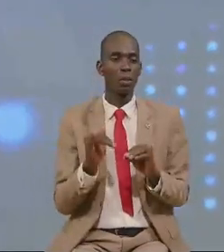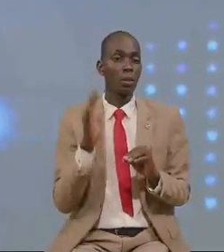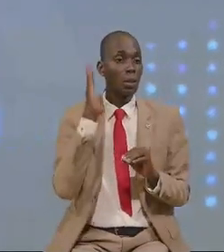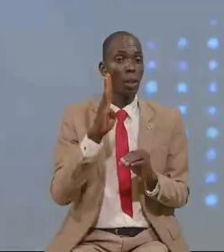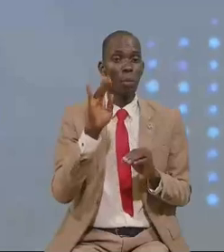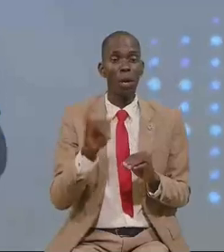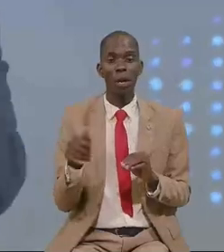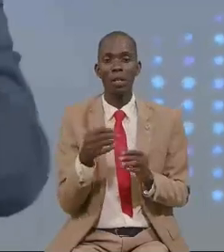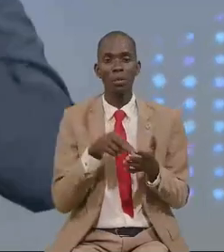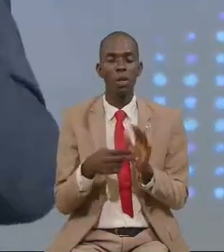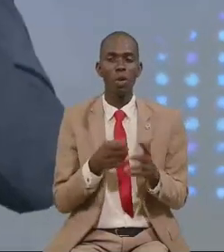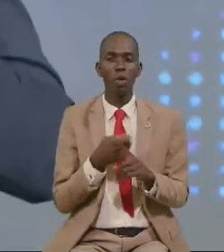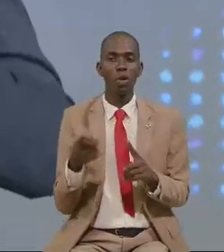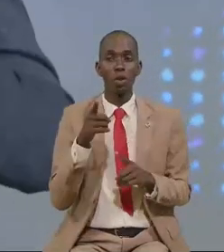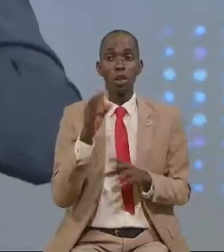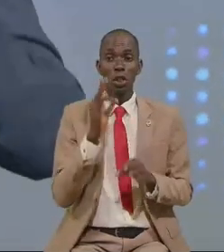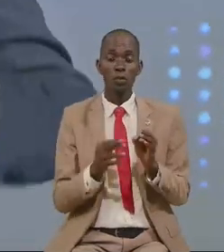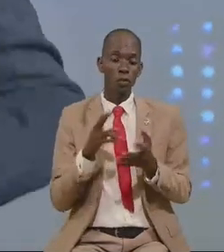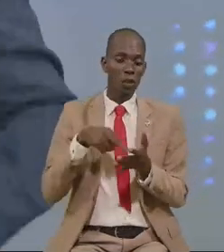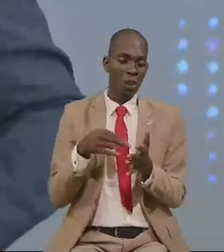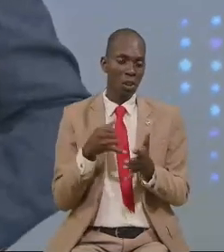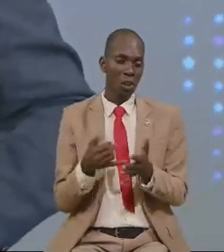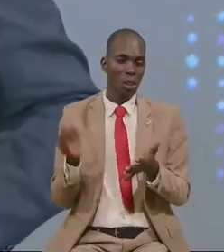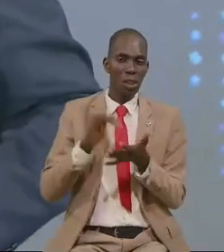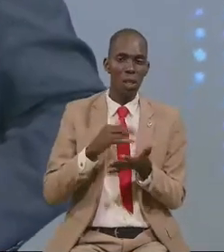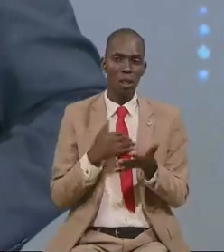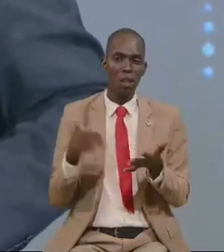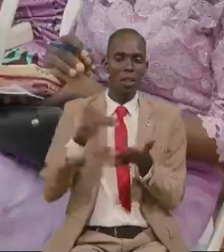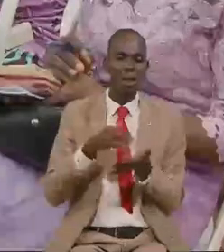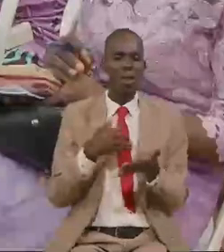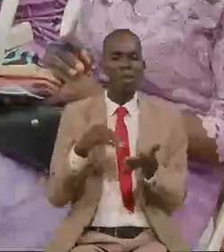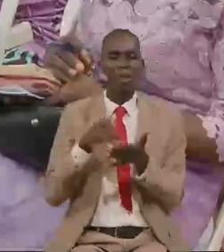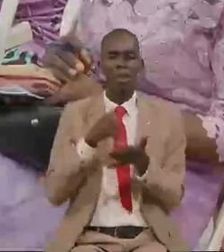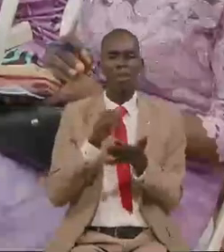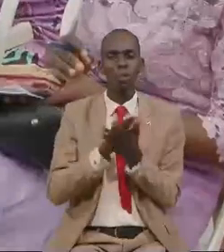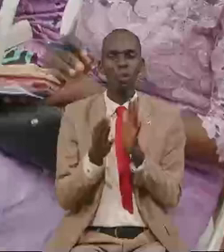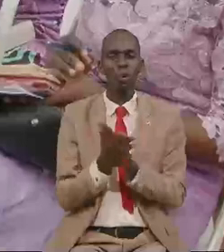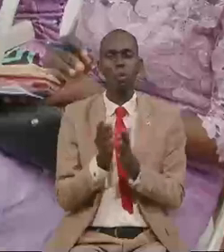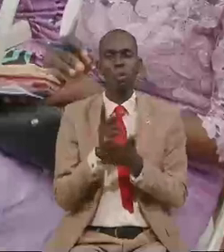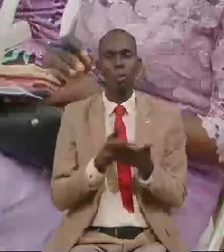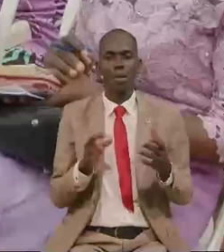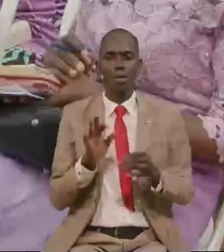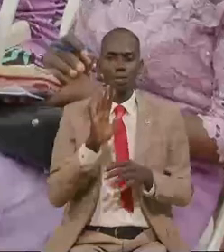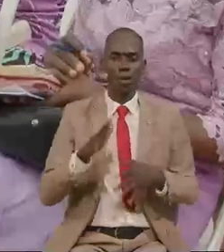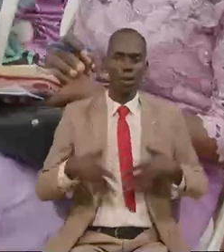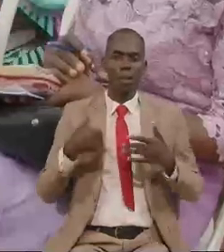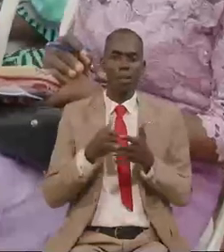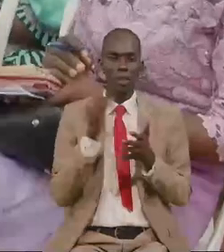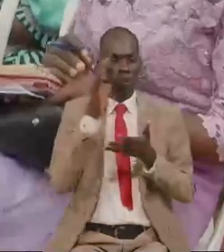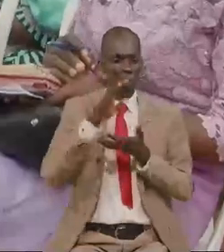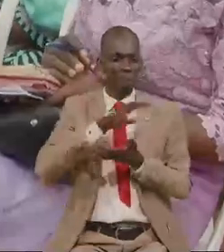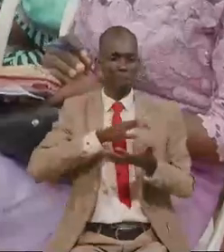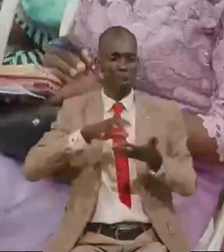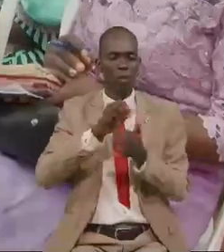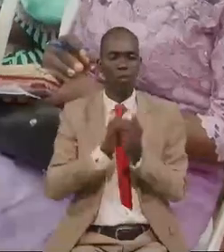Quand tu lis, ça fait partie de ta vie. Ça va se mélanger à ton sang.